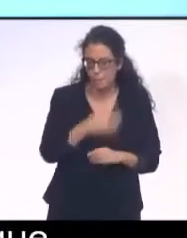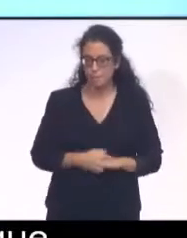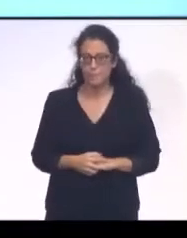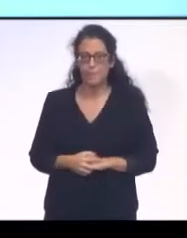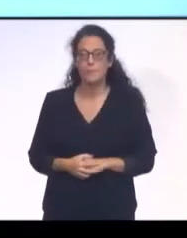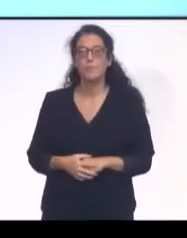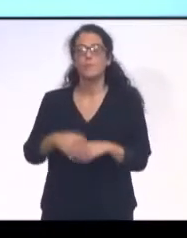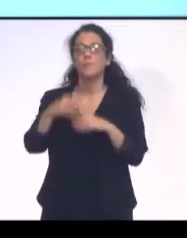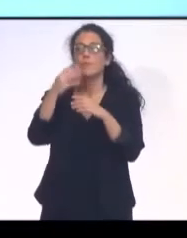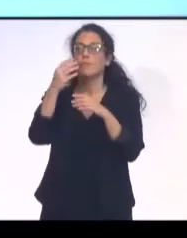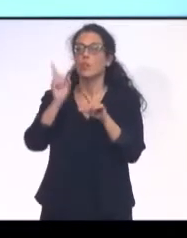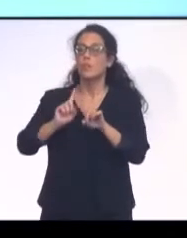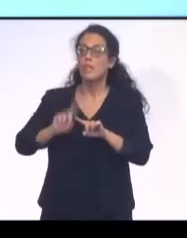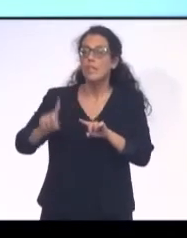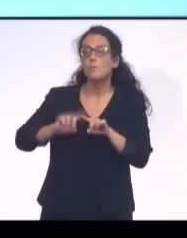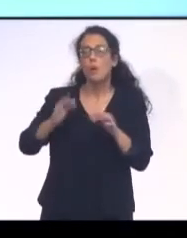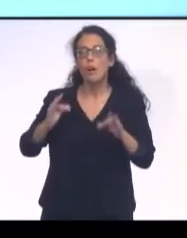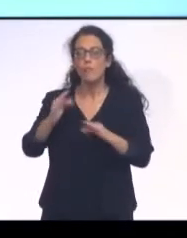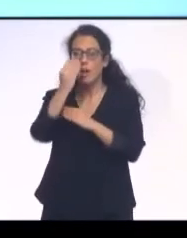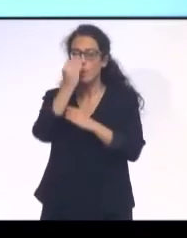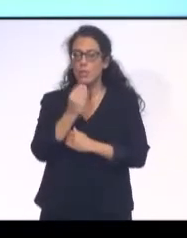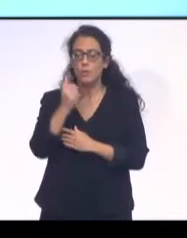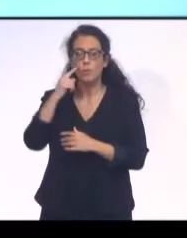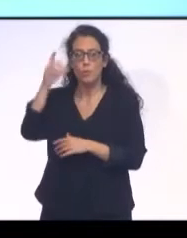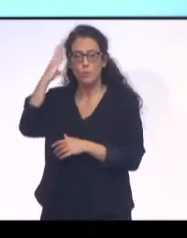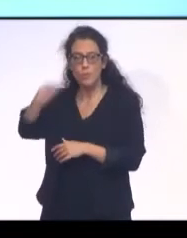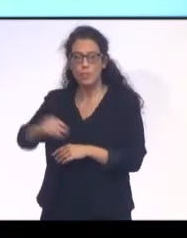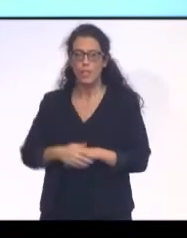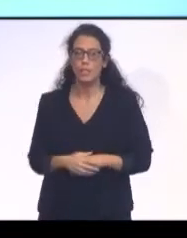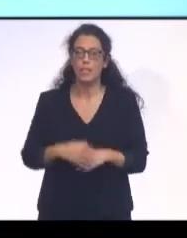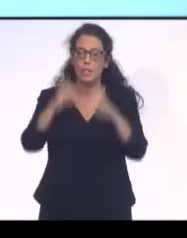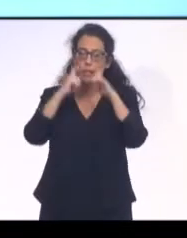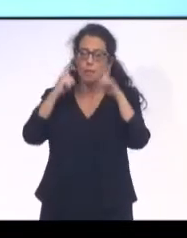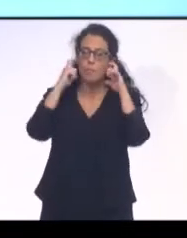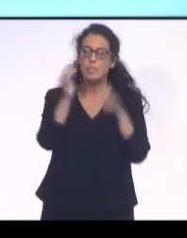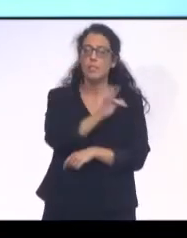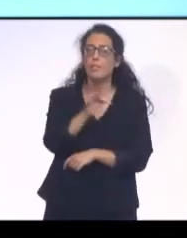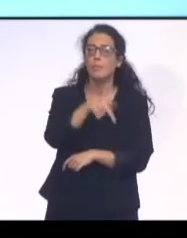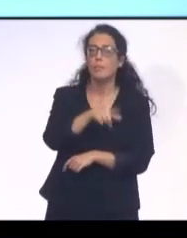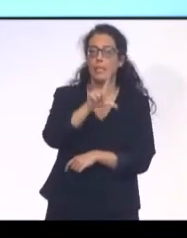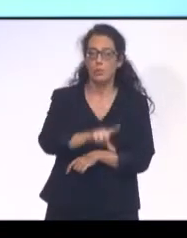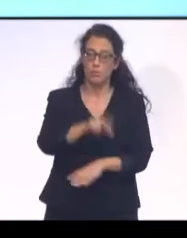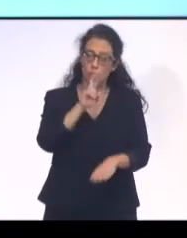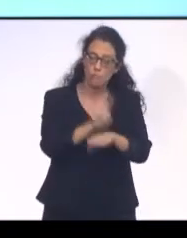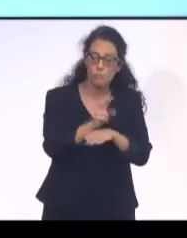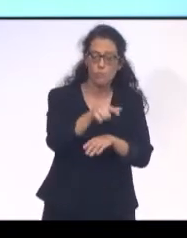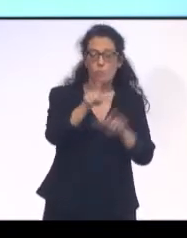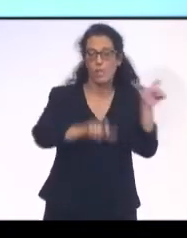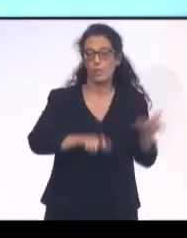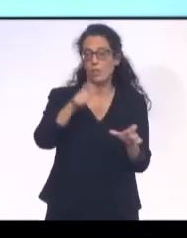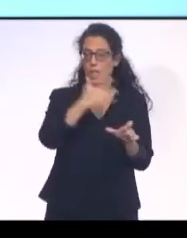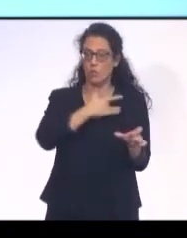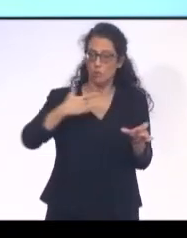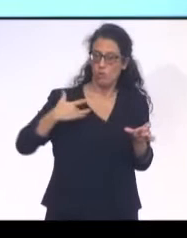protection individuelle des personnels. Les masques FFP2 sont réservés en priorité à l'usage des professionnels de santé réalisant des